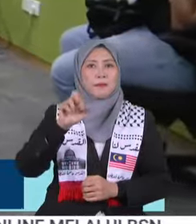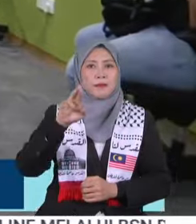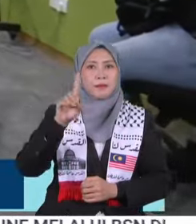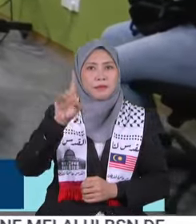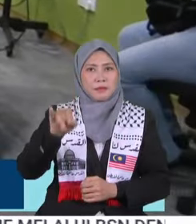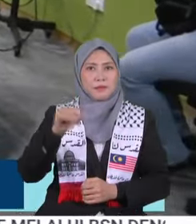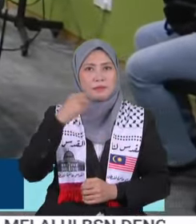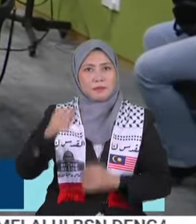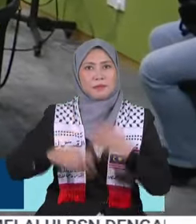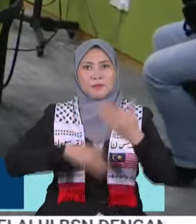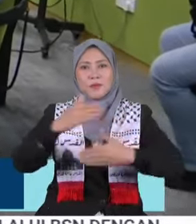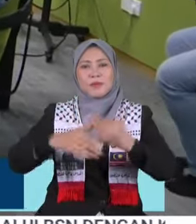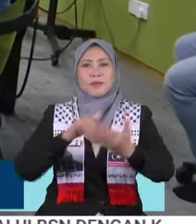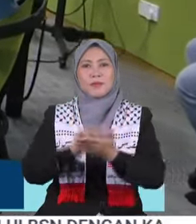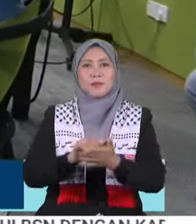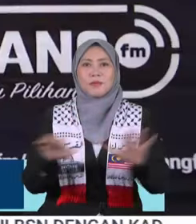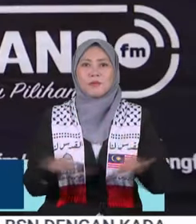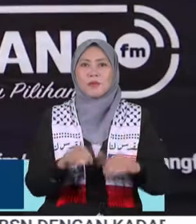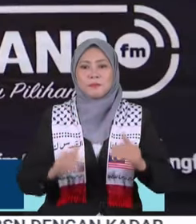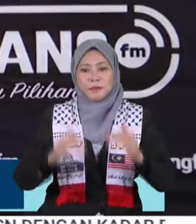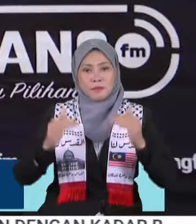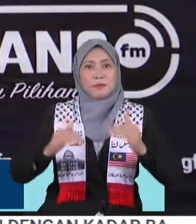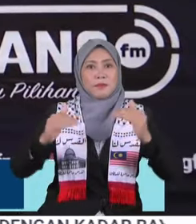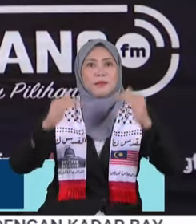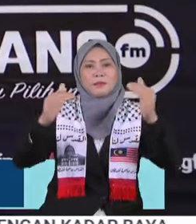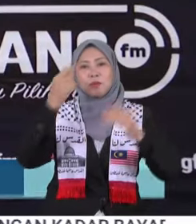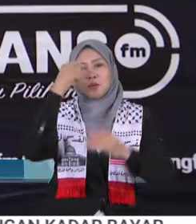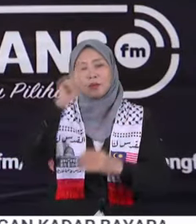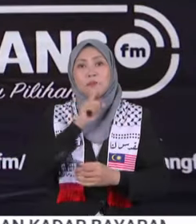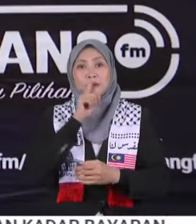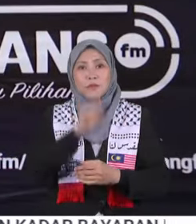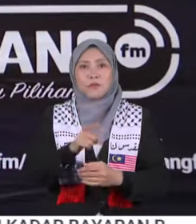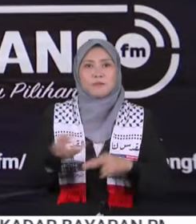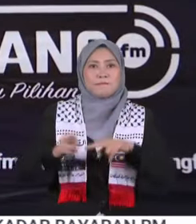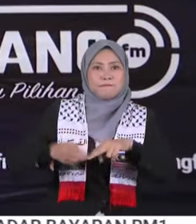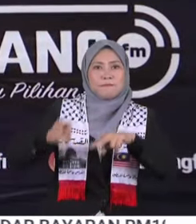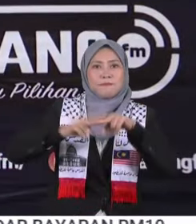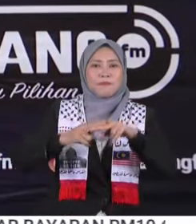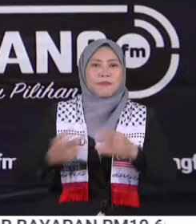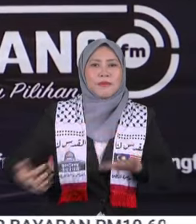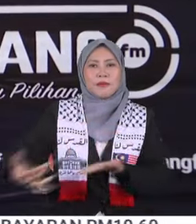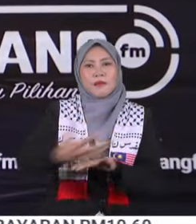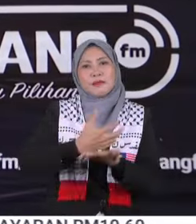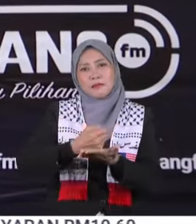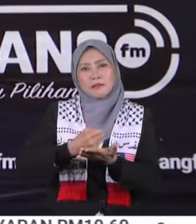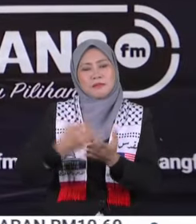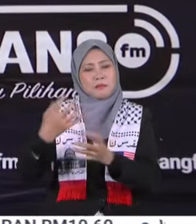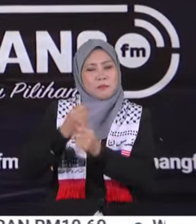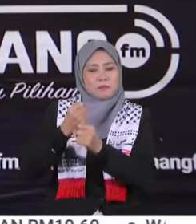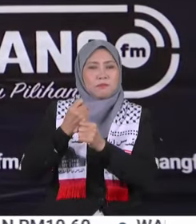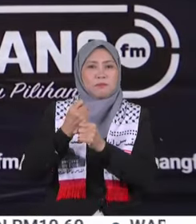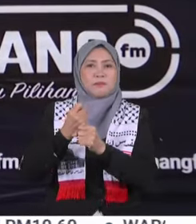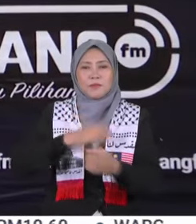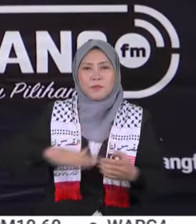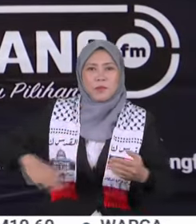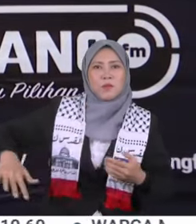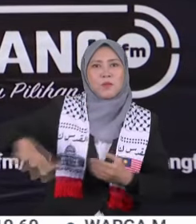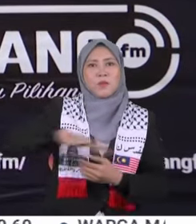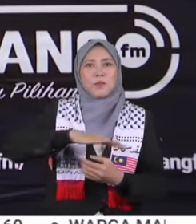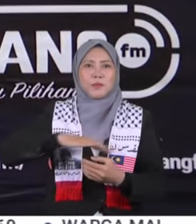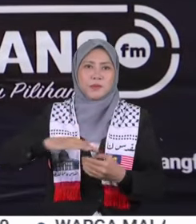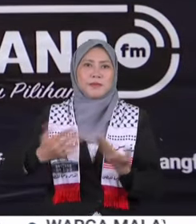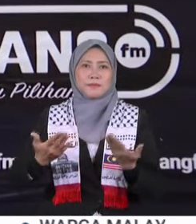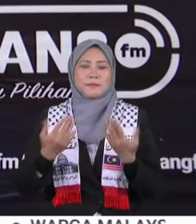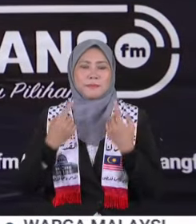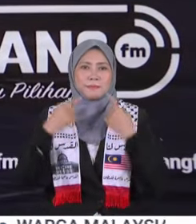proses tersebut akan dilaksana secara berperingkat bagi memastikan peningkatan hasil dapat dicapai secara